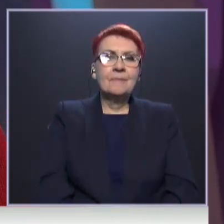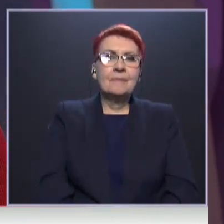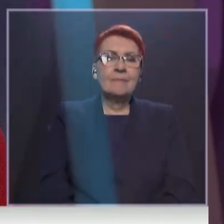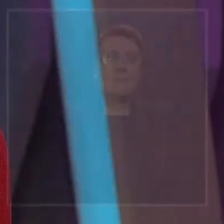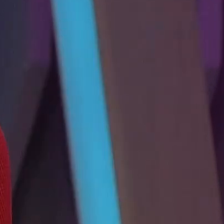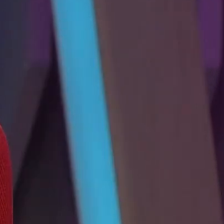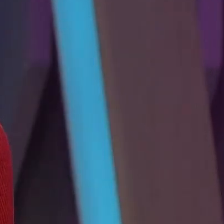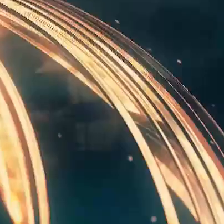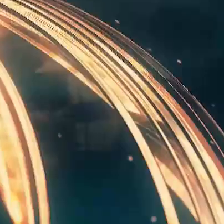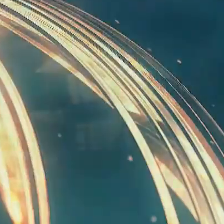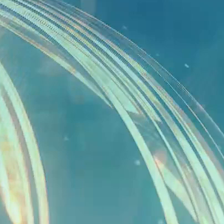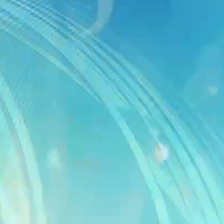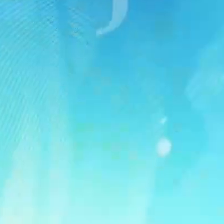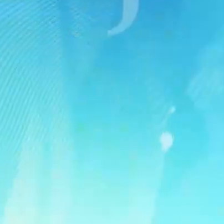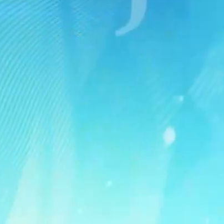звонков.